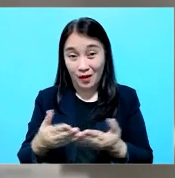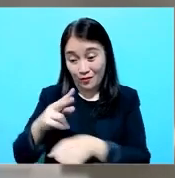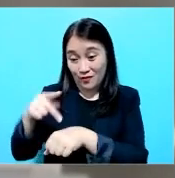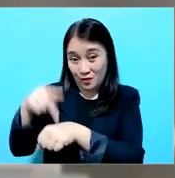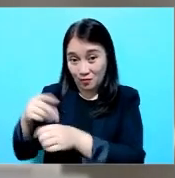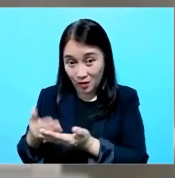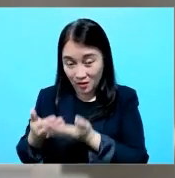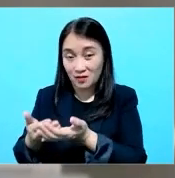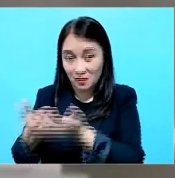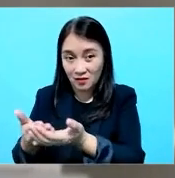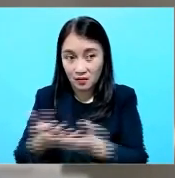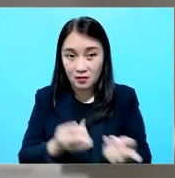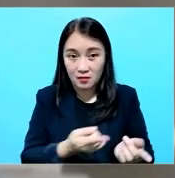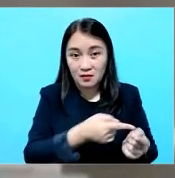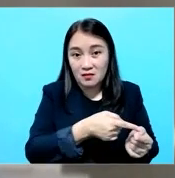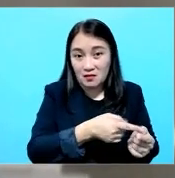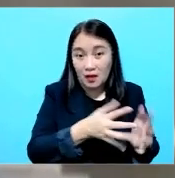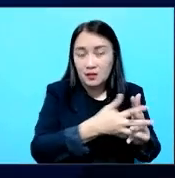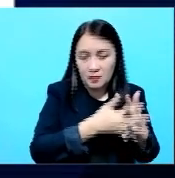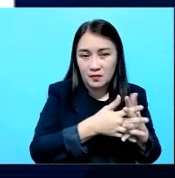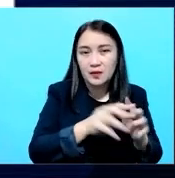States can act militarily.